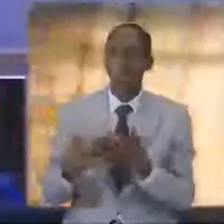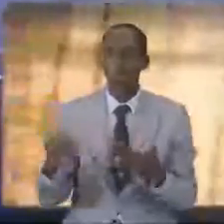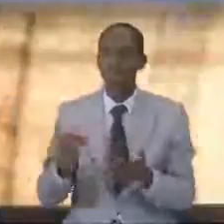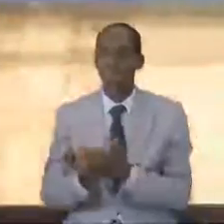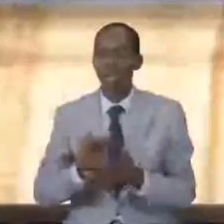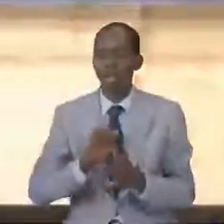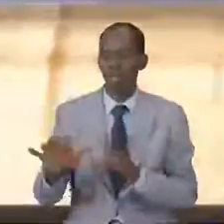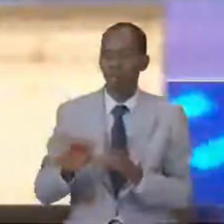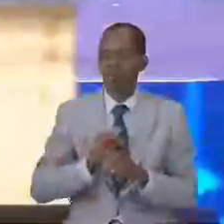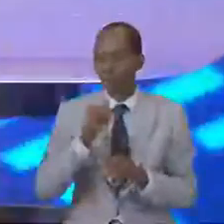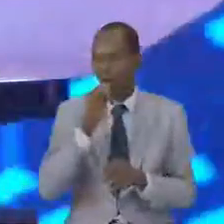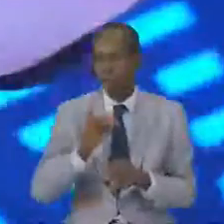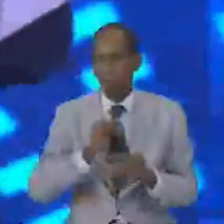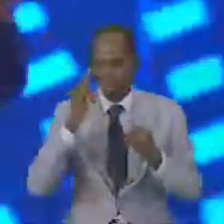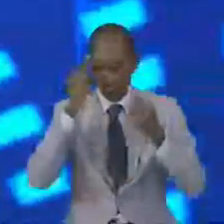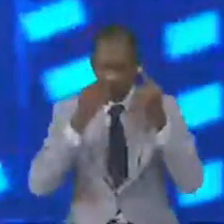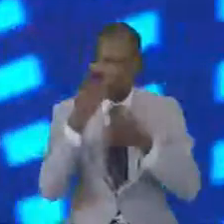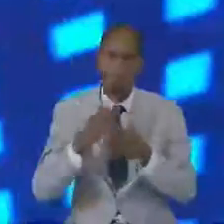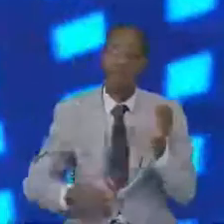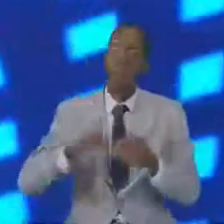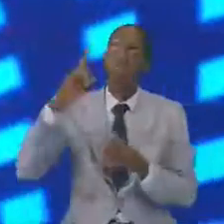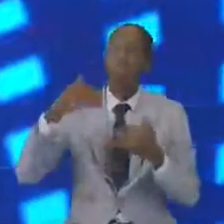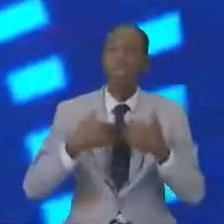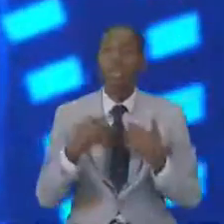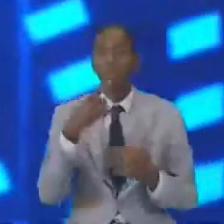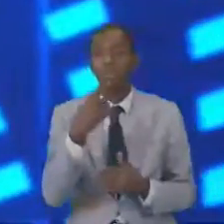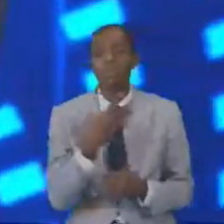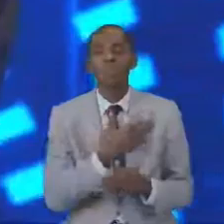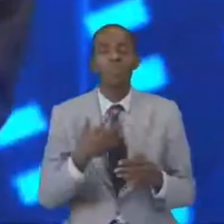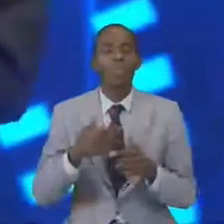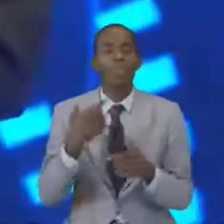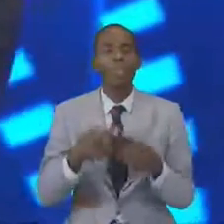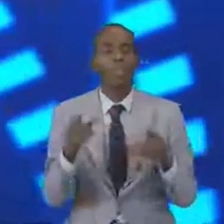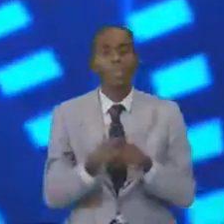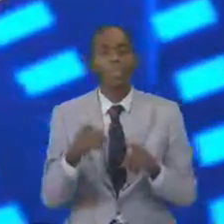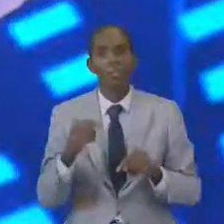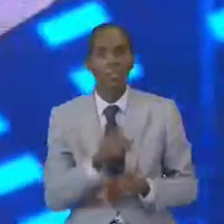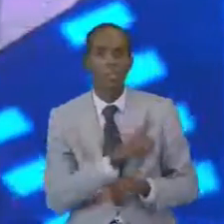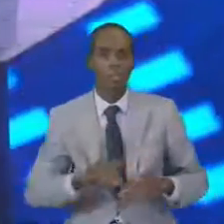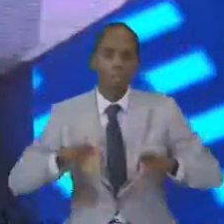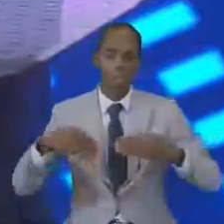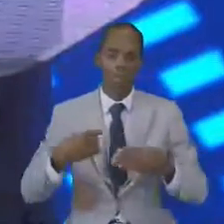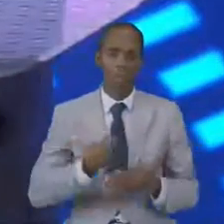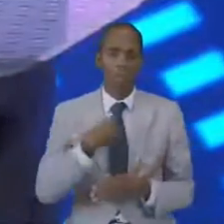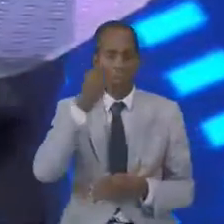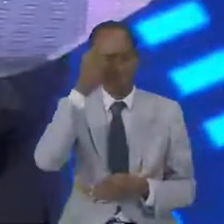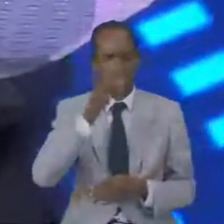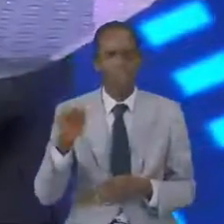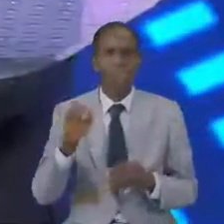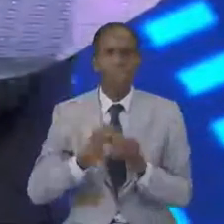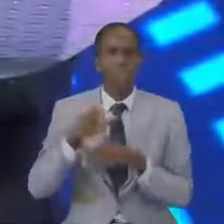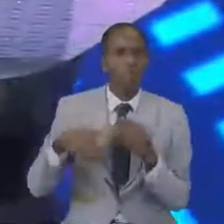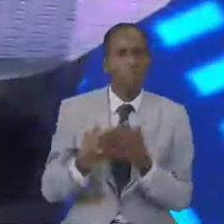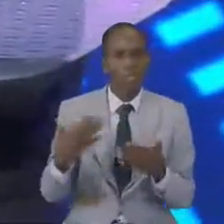est-ce que je considère ce qu'il a dit ensuite comme le Seigneur me donne maintenant de l'intelligence en toute chose